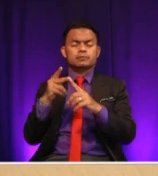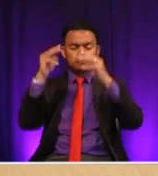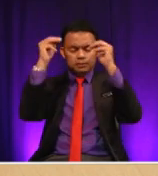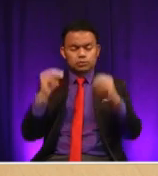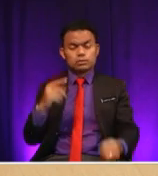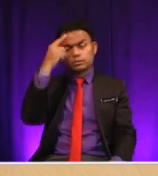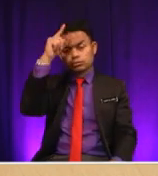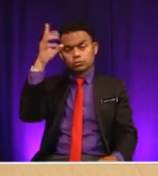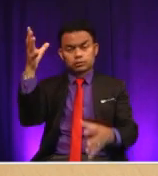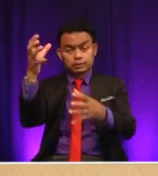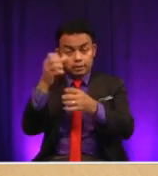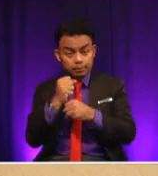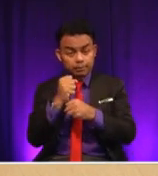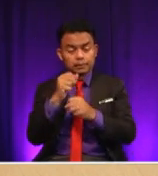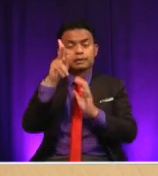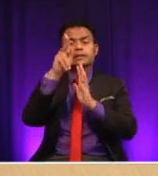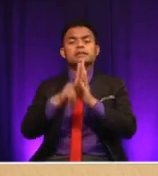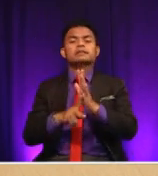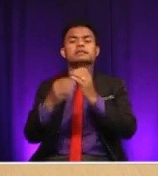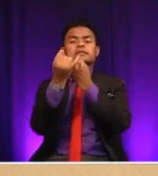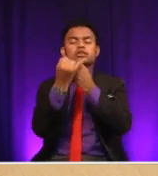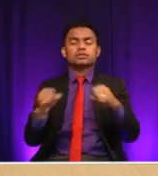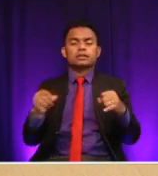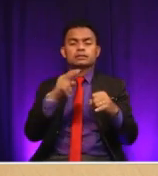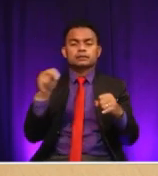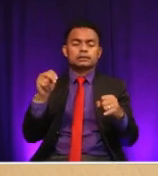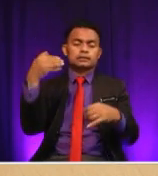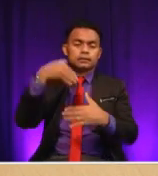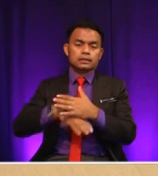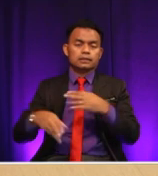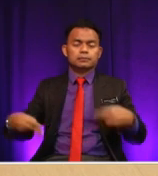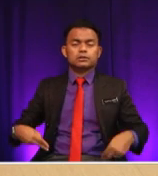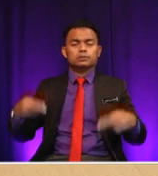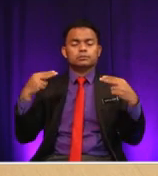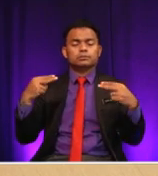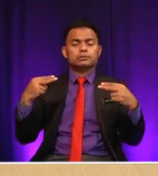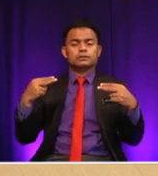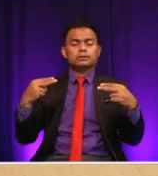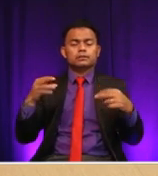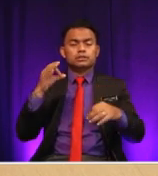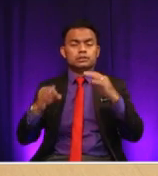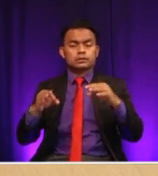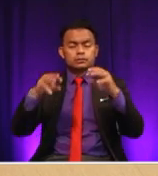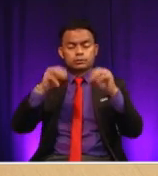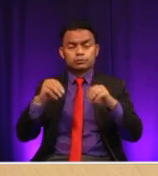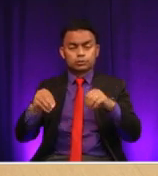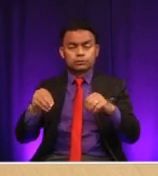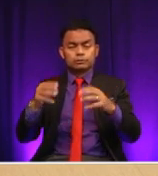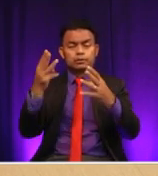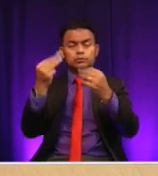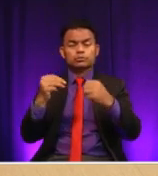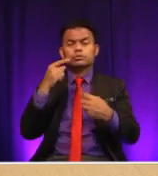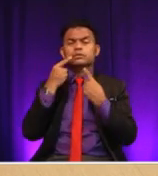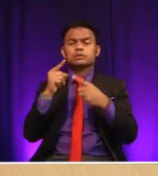kesejahteraan dalam kehidupan kita maka di sini apabila pelacak ini menjawab soal Lan sama ada dalam soal respon terbuka